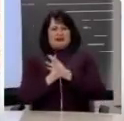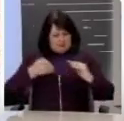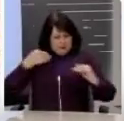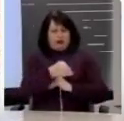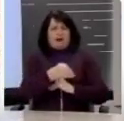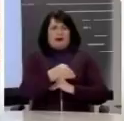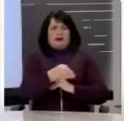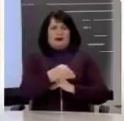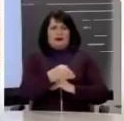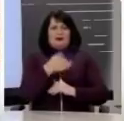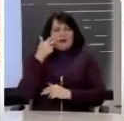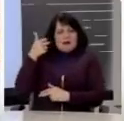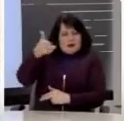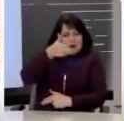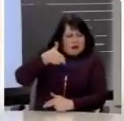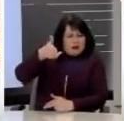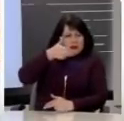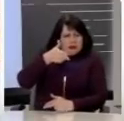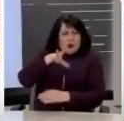την πρώτη στιγμή έπαιρνε βίντεο και φωτογραφίες.